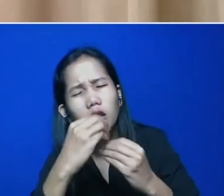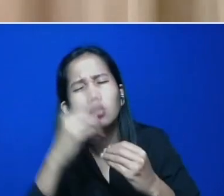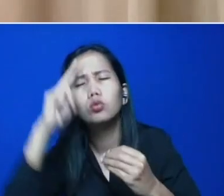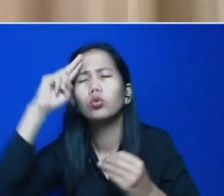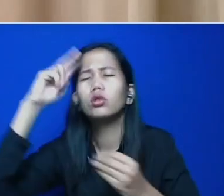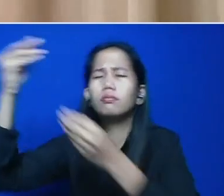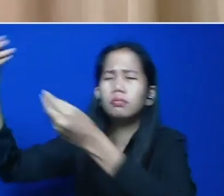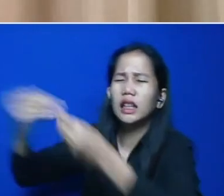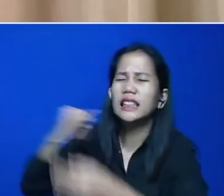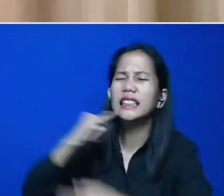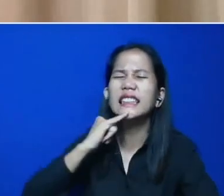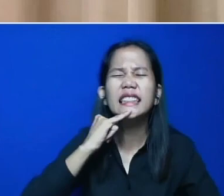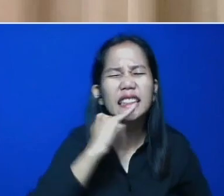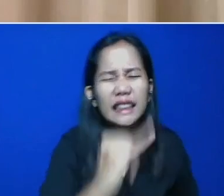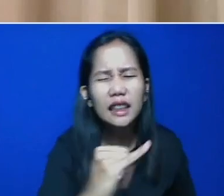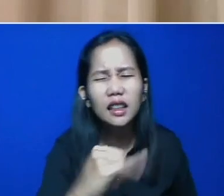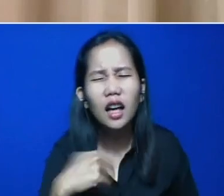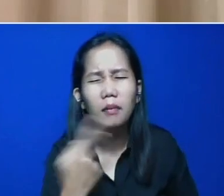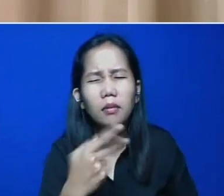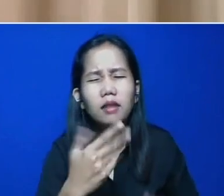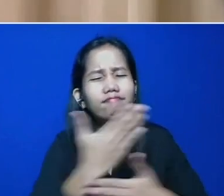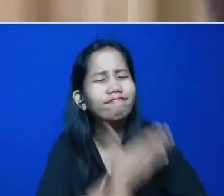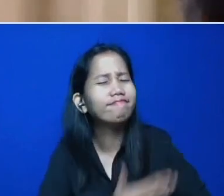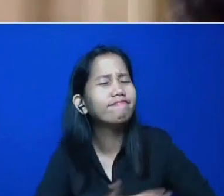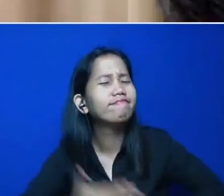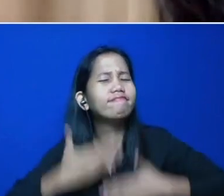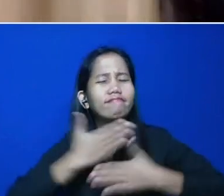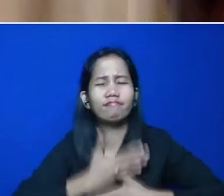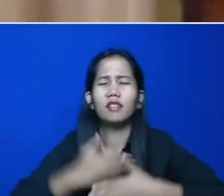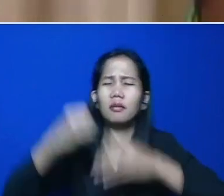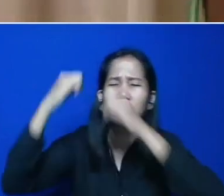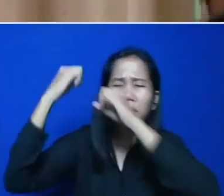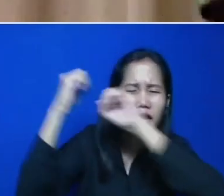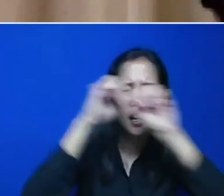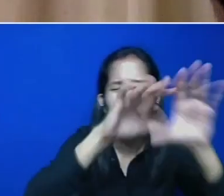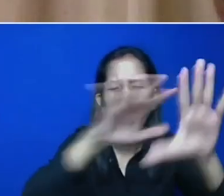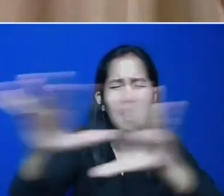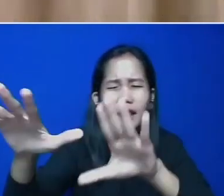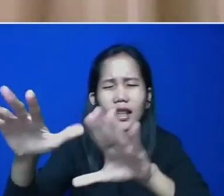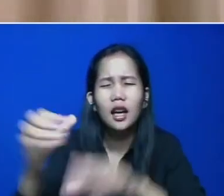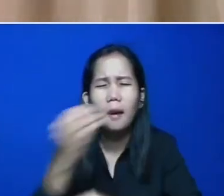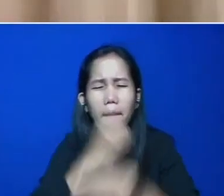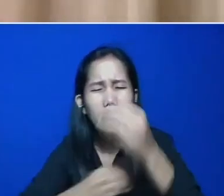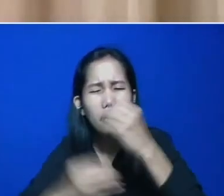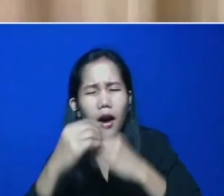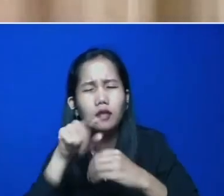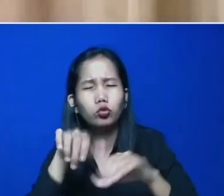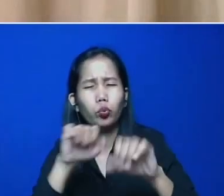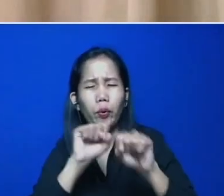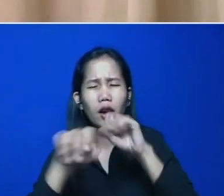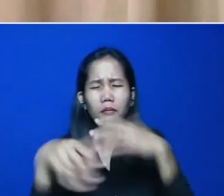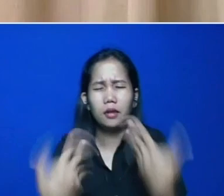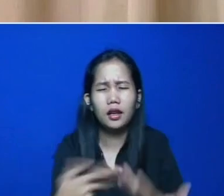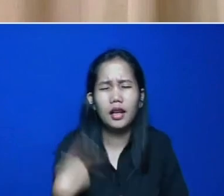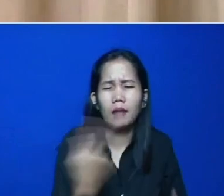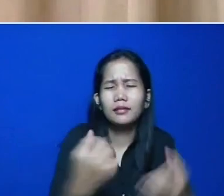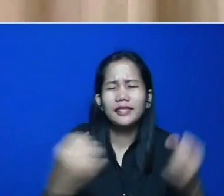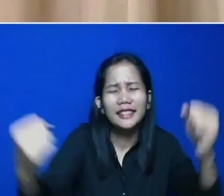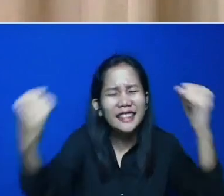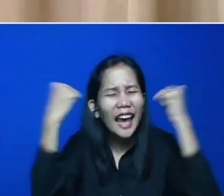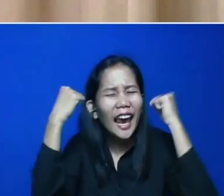dengan makanan ini supaya kami semua sehat Terima kasih Bapak terpujilah Engkau hari ini sampai